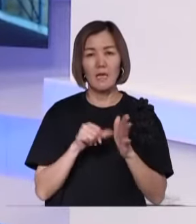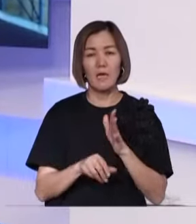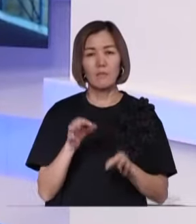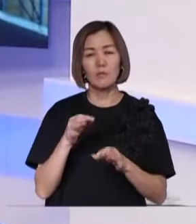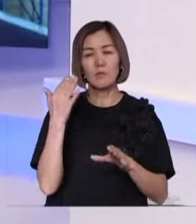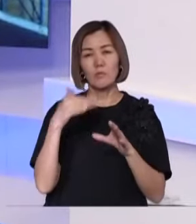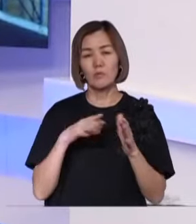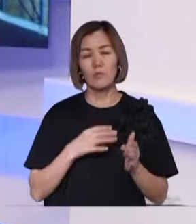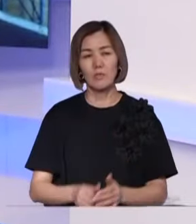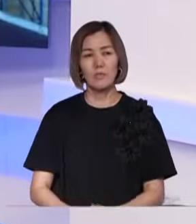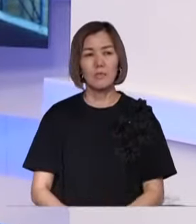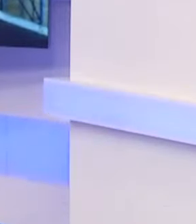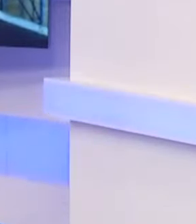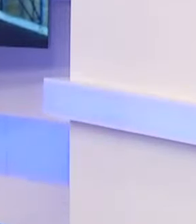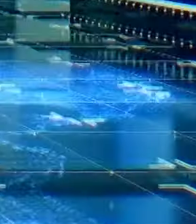сотқа жолданды.